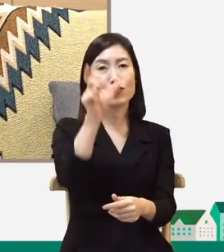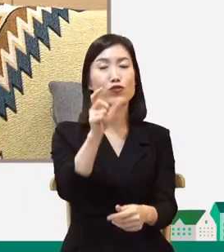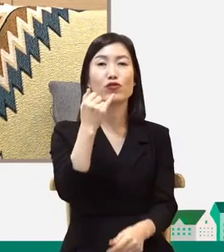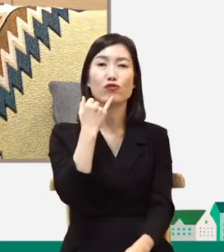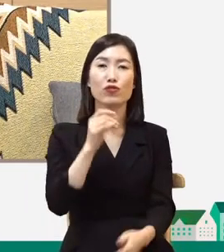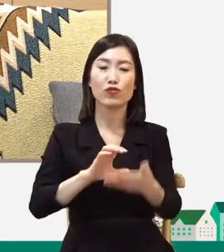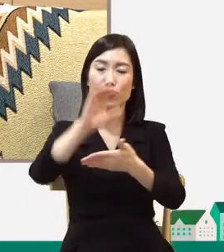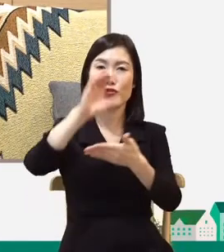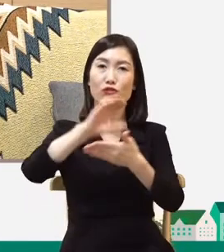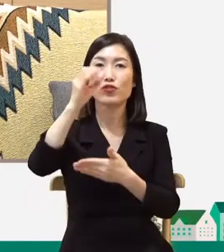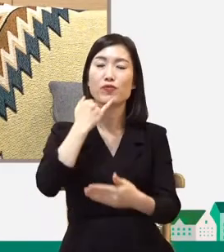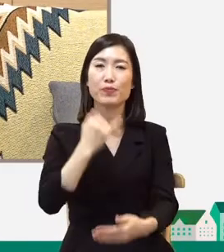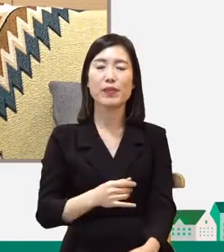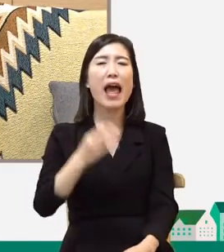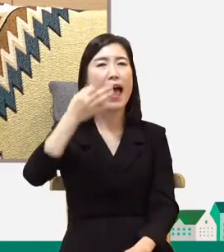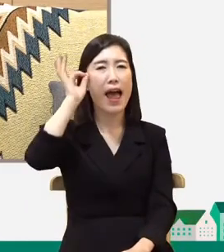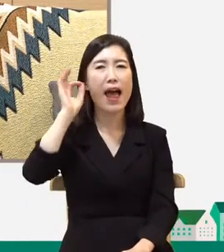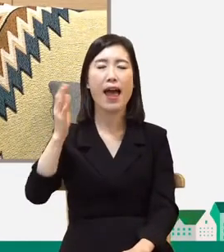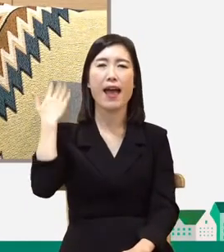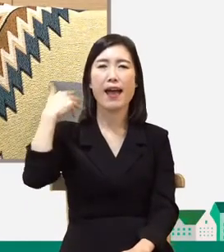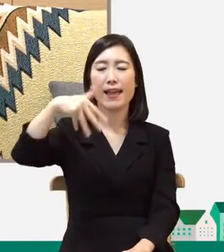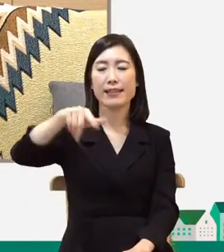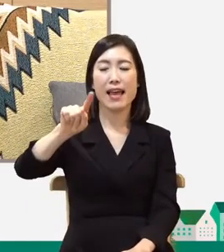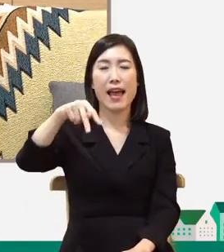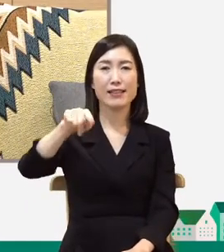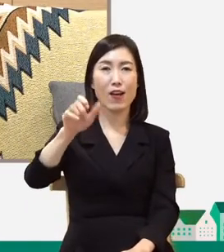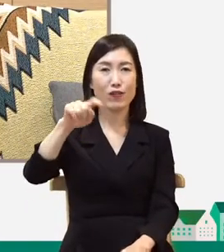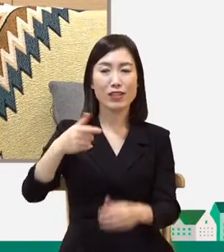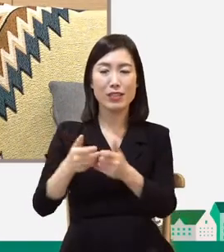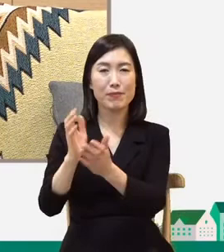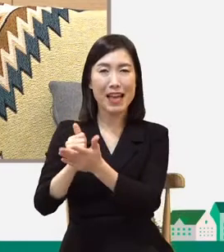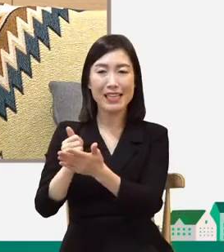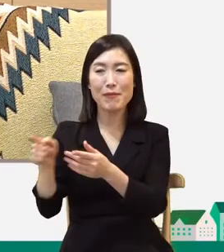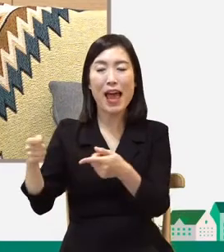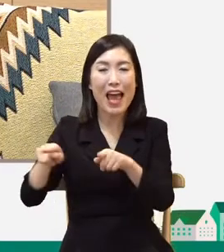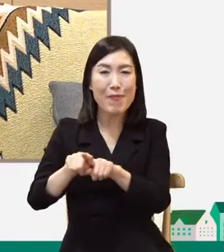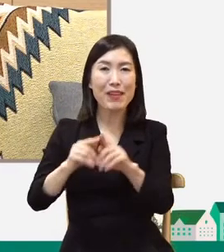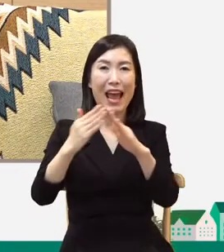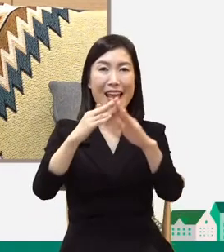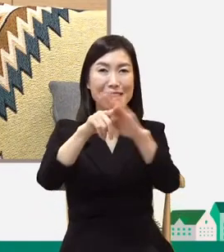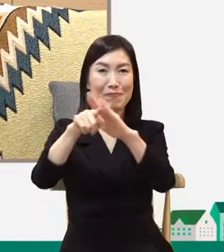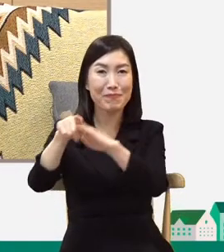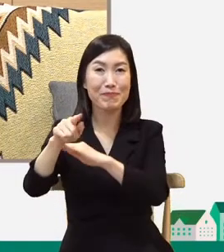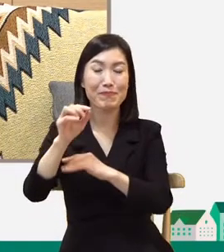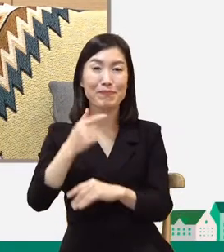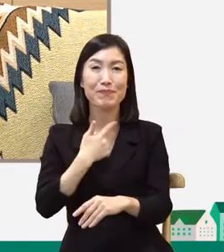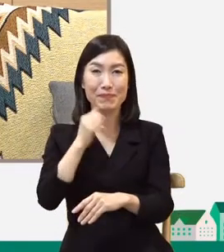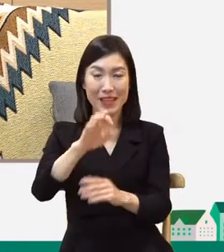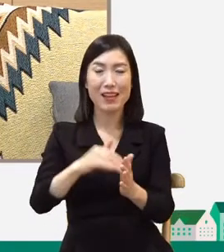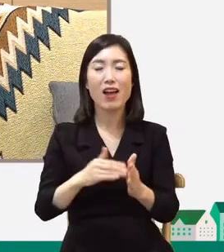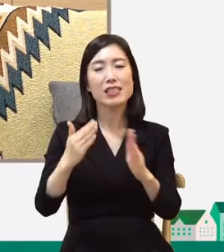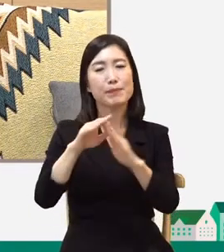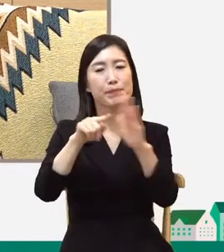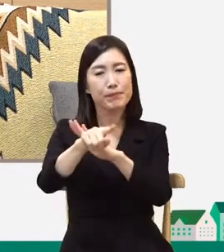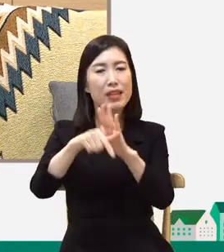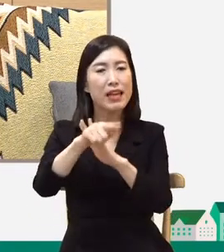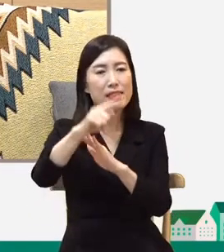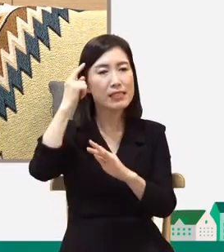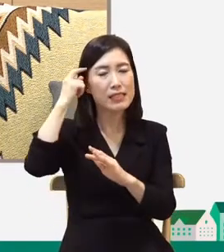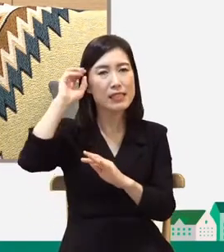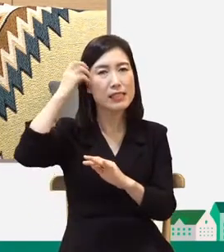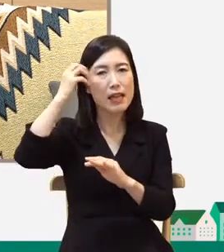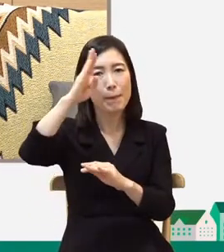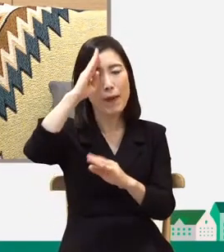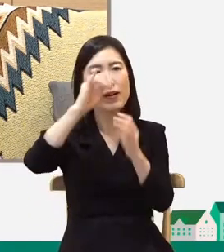들더라고요. 그날 제가 차성원 팀장님 만나면서 가정방문 갔다가 오는데 그때 그 저희가 가정방문을 했던